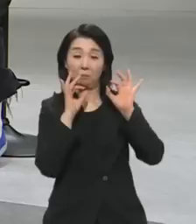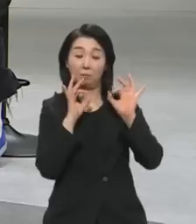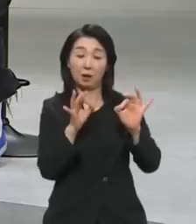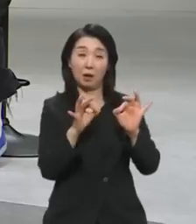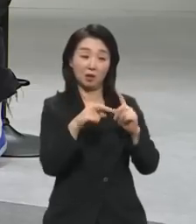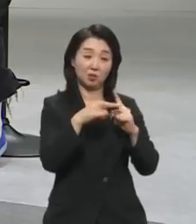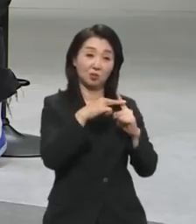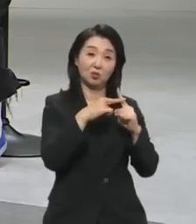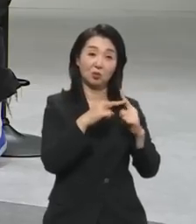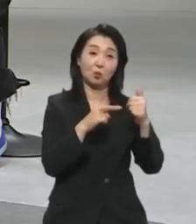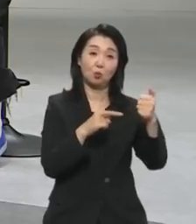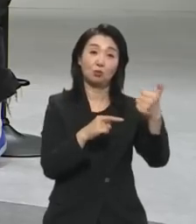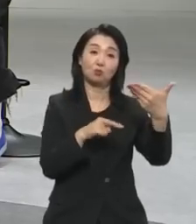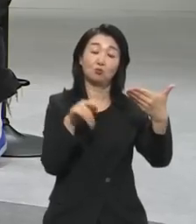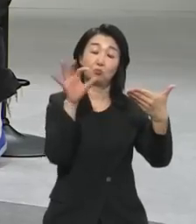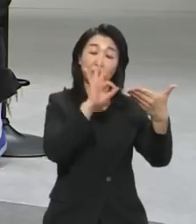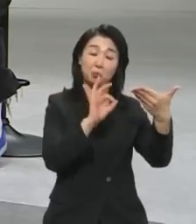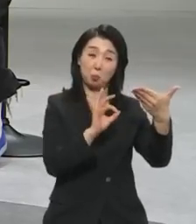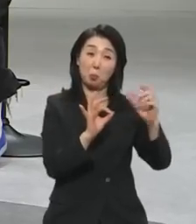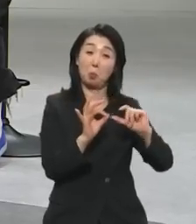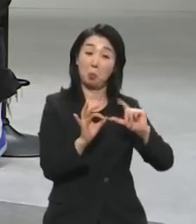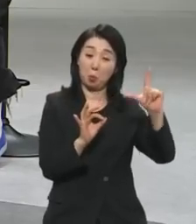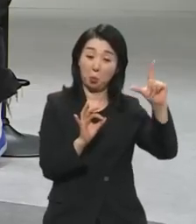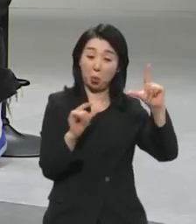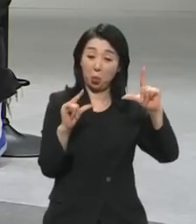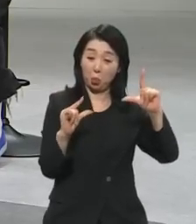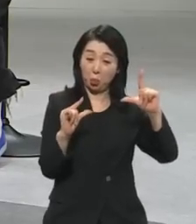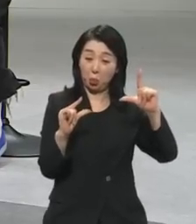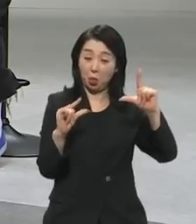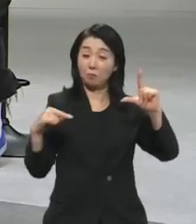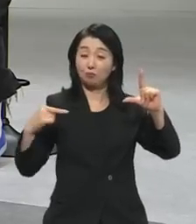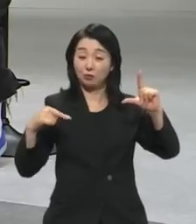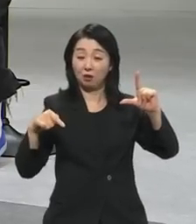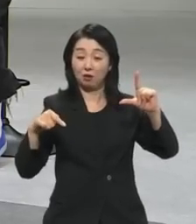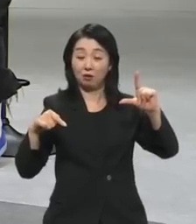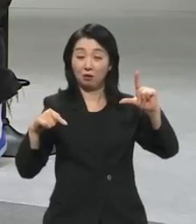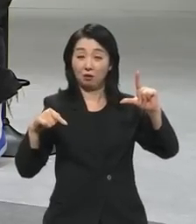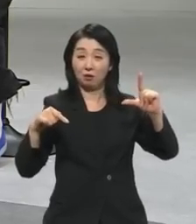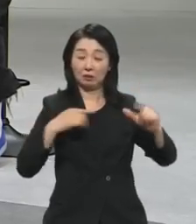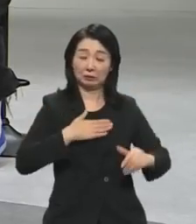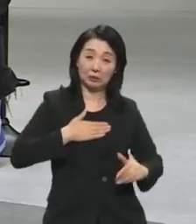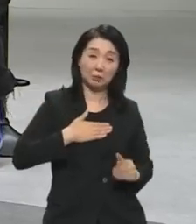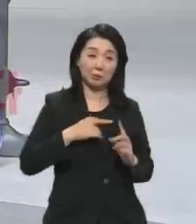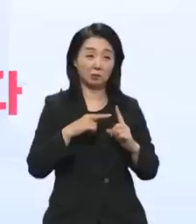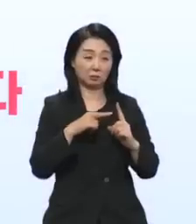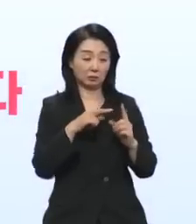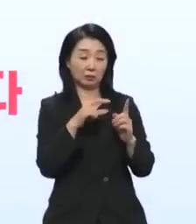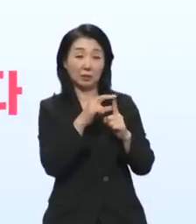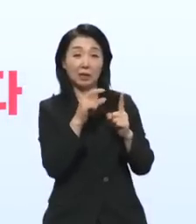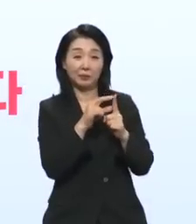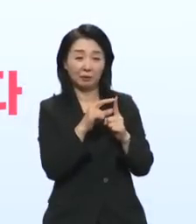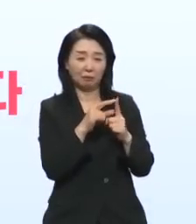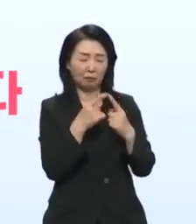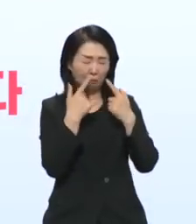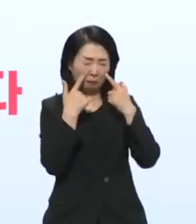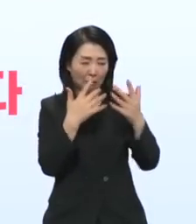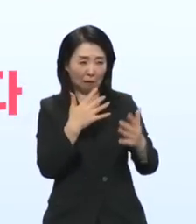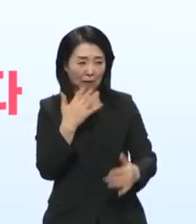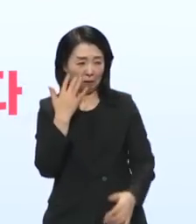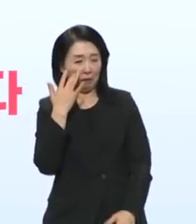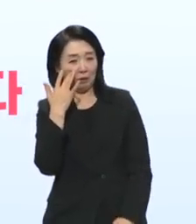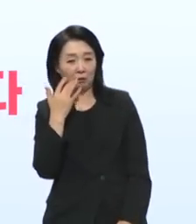반응이 약간 59% 조금 더 높았습니다 시로 좀 옹호하는네 그래서 관련 감성어 보면 선정적이다 논란이다 부적절하다